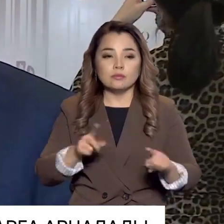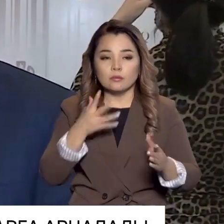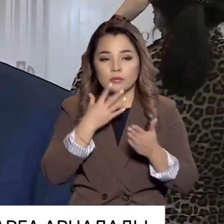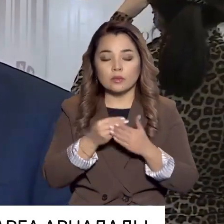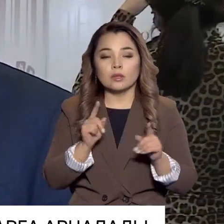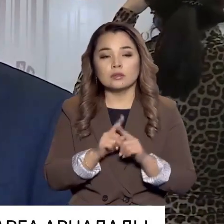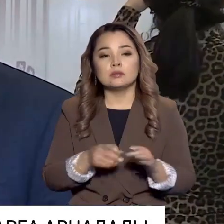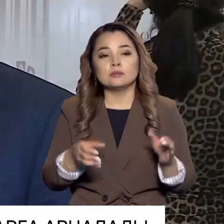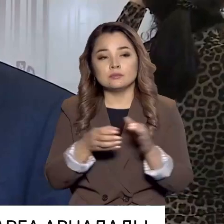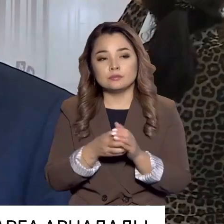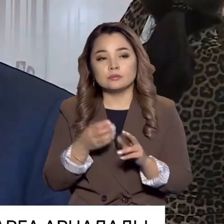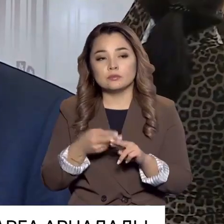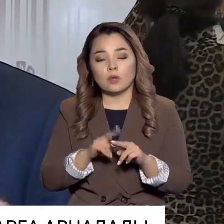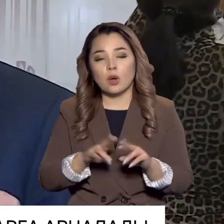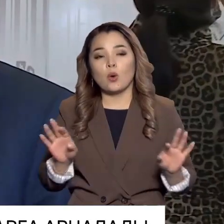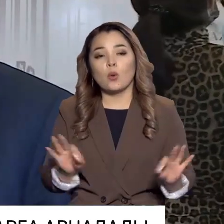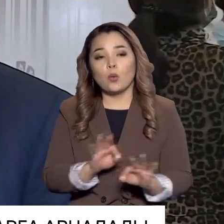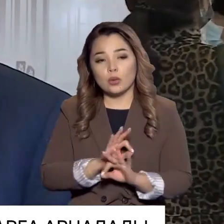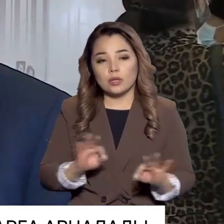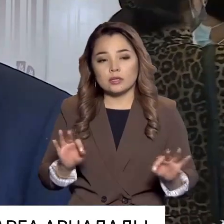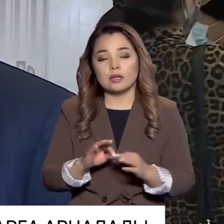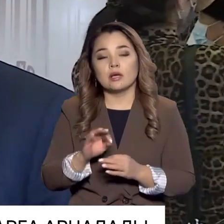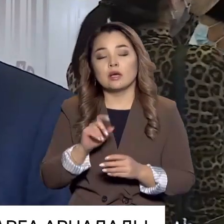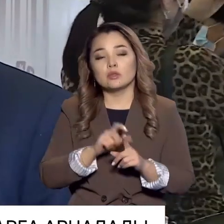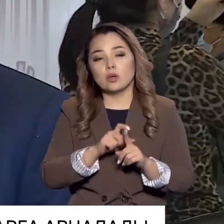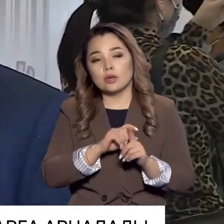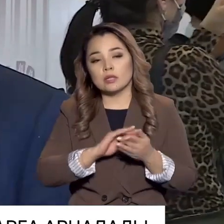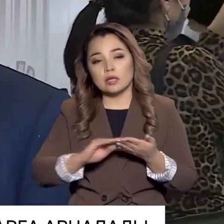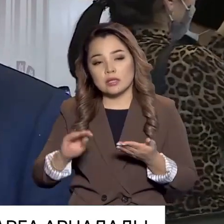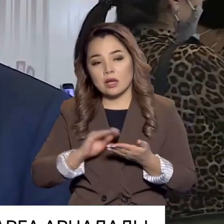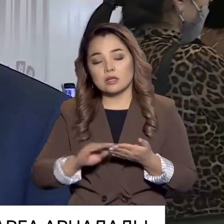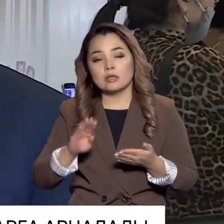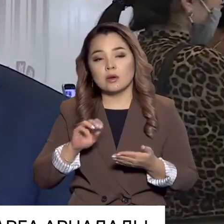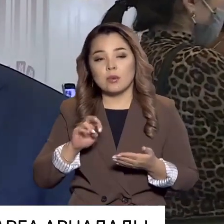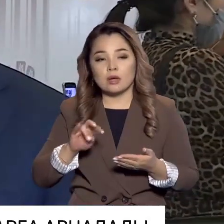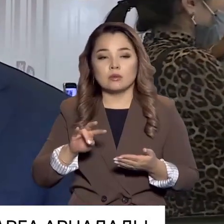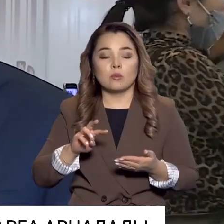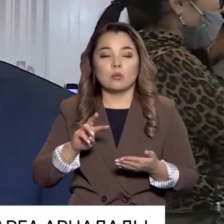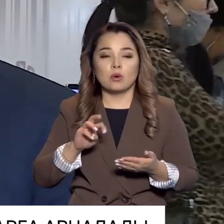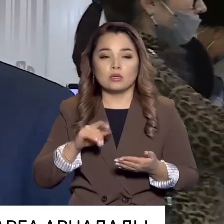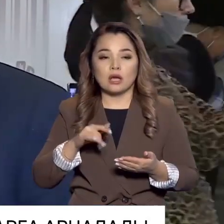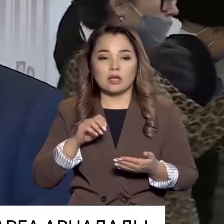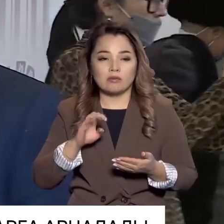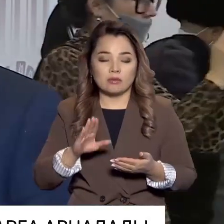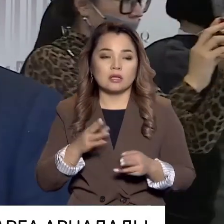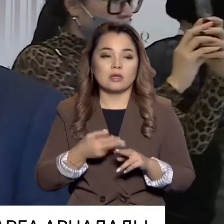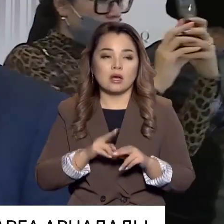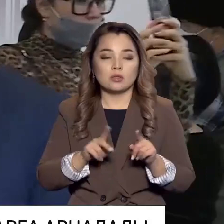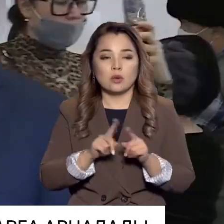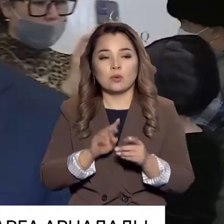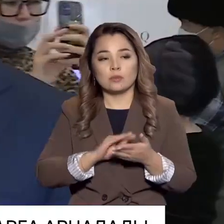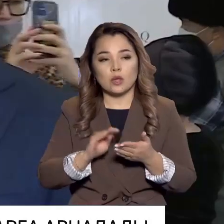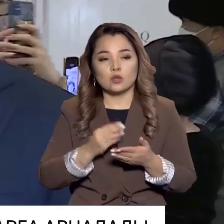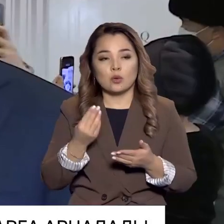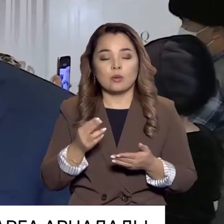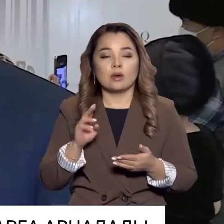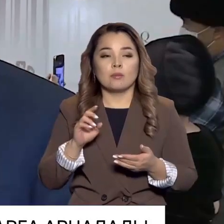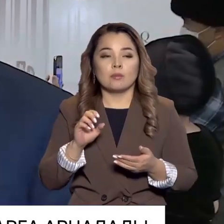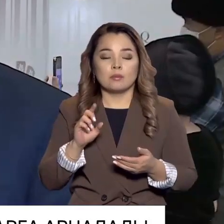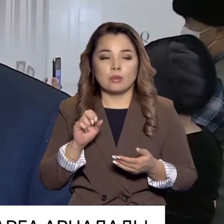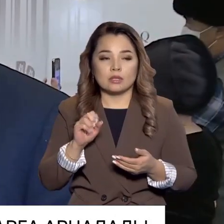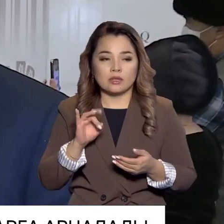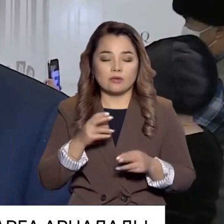шыққан осы өлеңдерге арналған текстерімен Тұманбай Молдағалиев, Ибрагим Иса, Әбдірахман Асылбеков, Шөмішбай Сариев